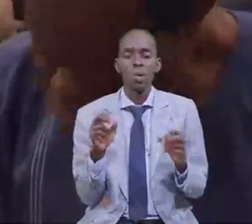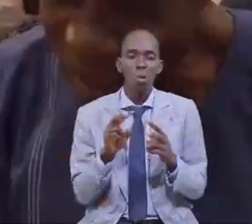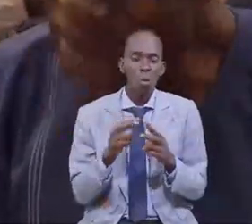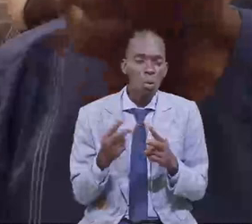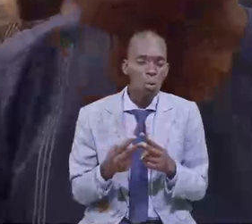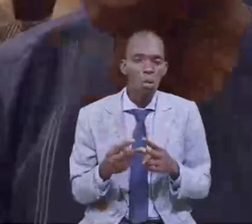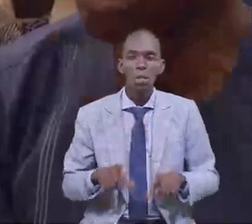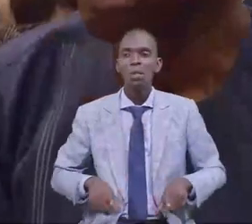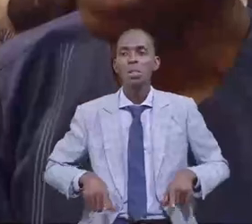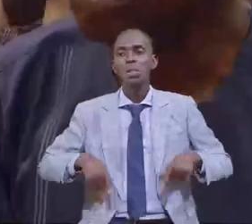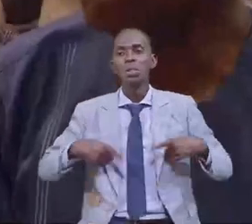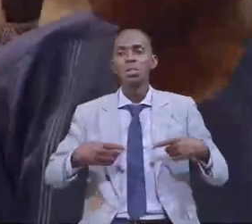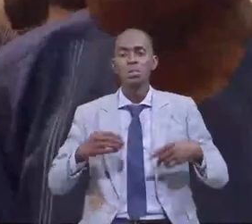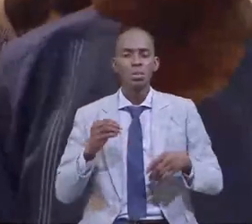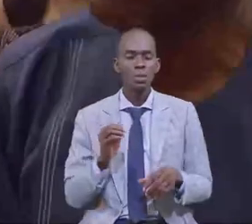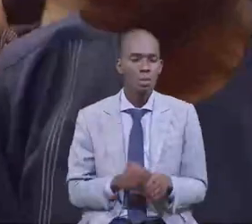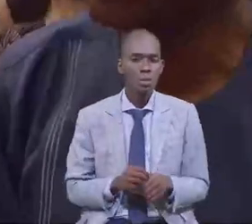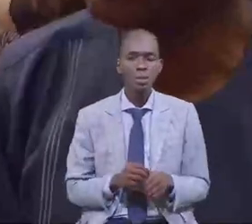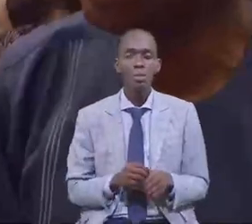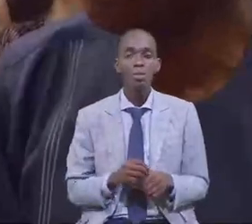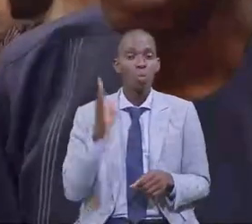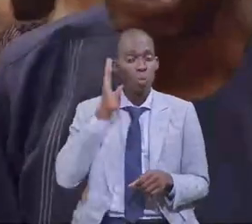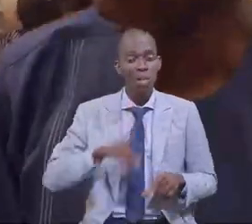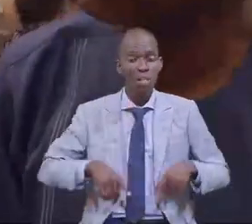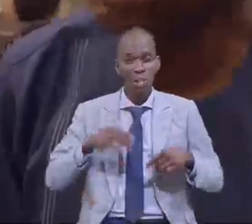la personne vivra, étant conscient,